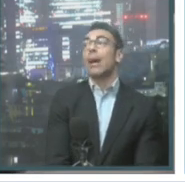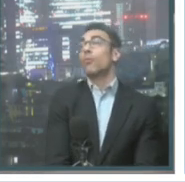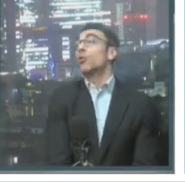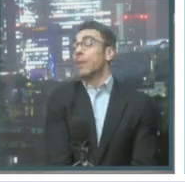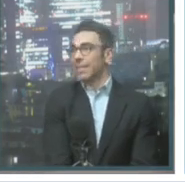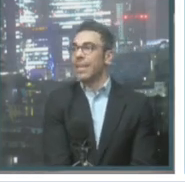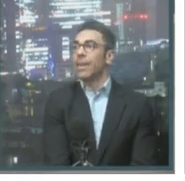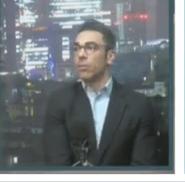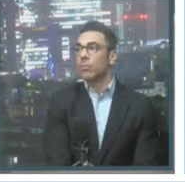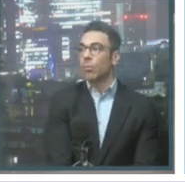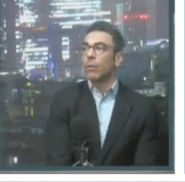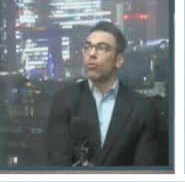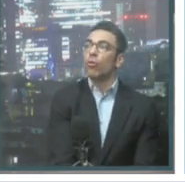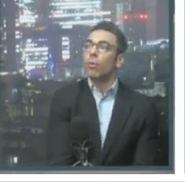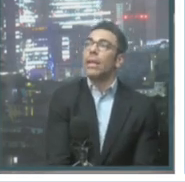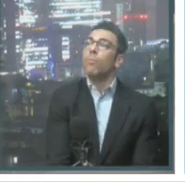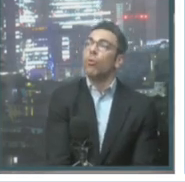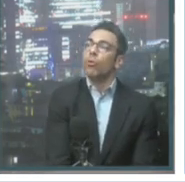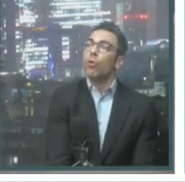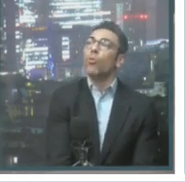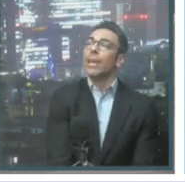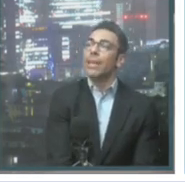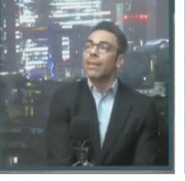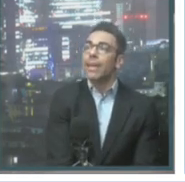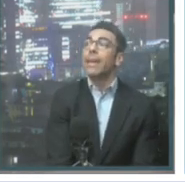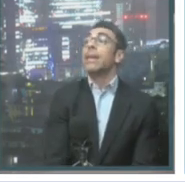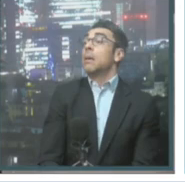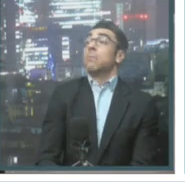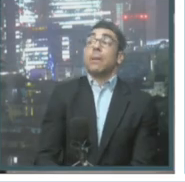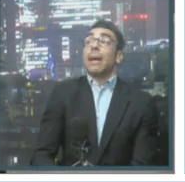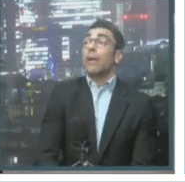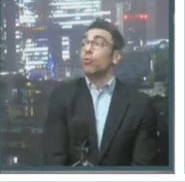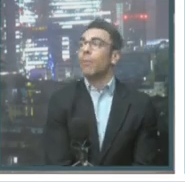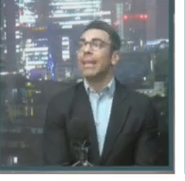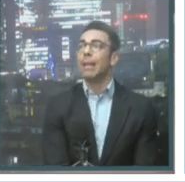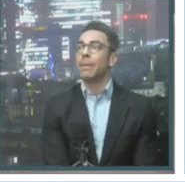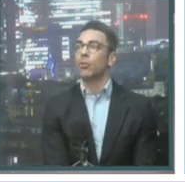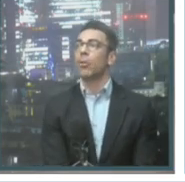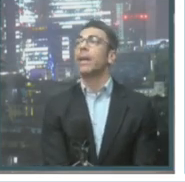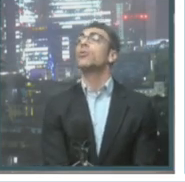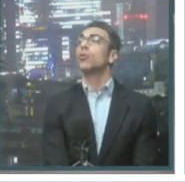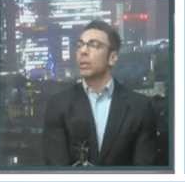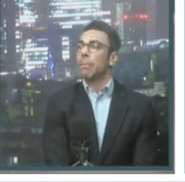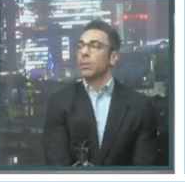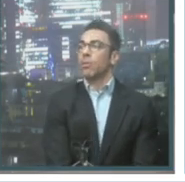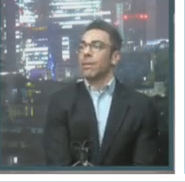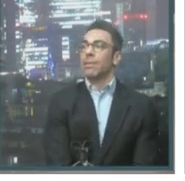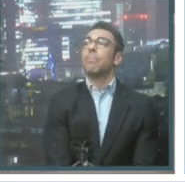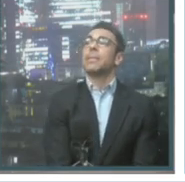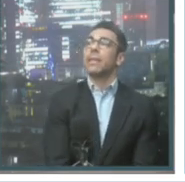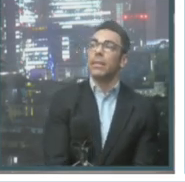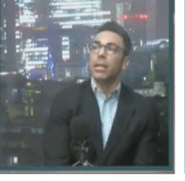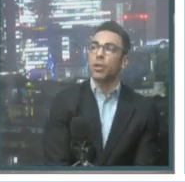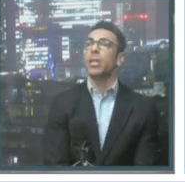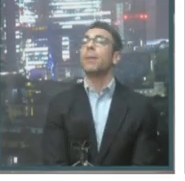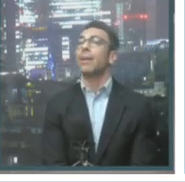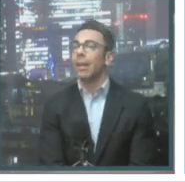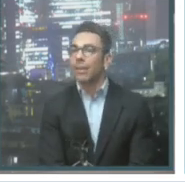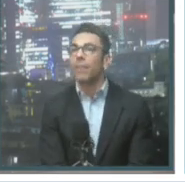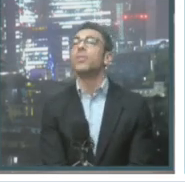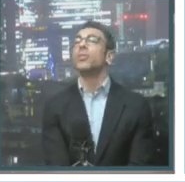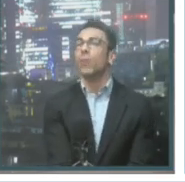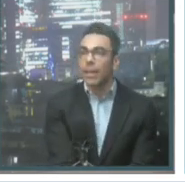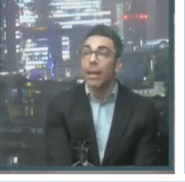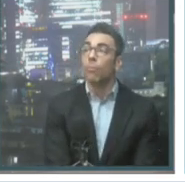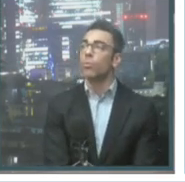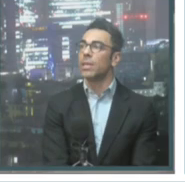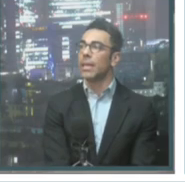questa questo pensiero soprattutto nel mondo udente e magari un domani le persone sorde possano essere presenti nel cinema nella